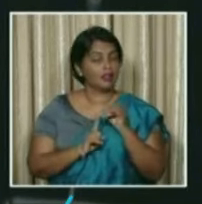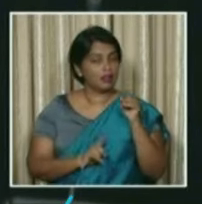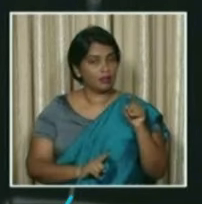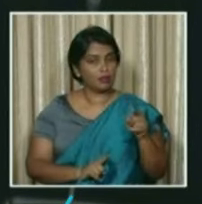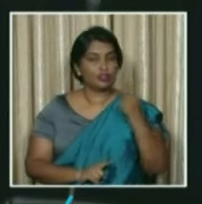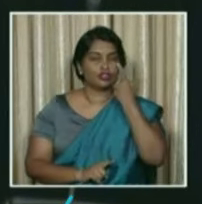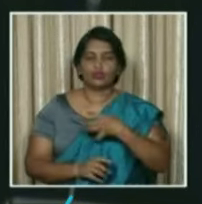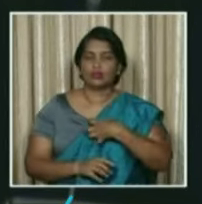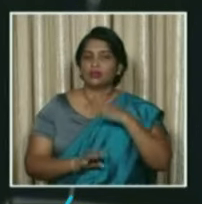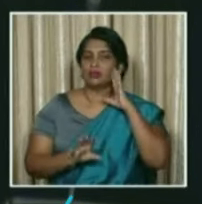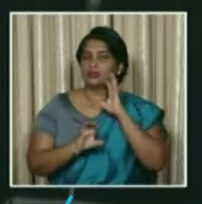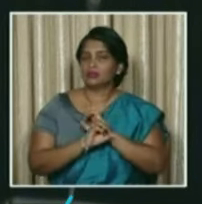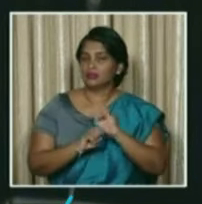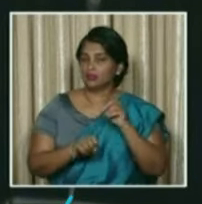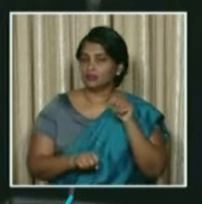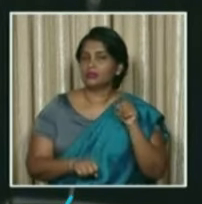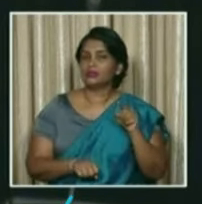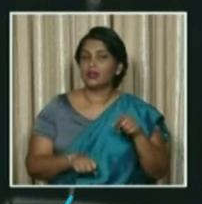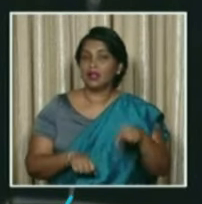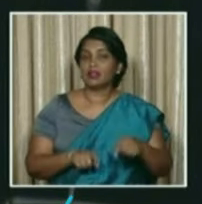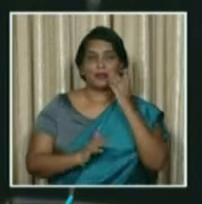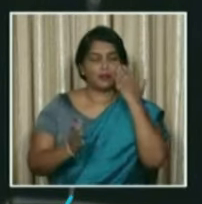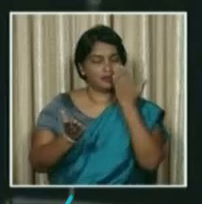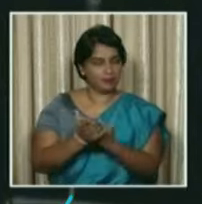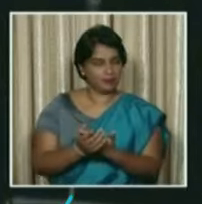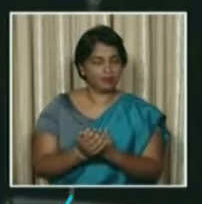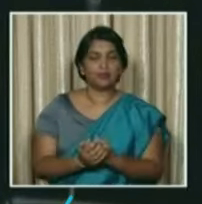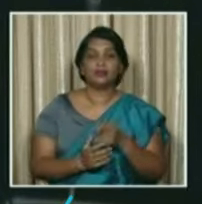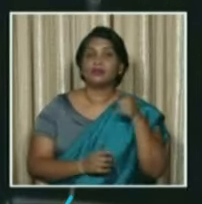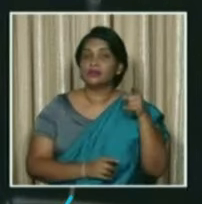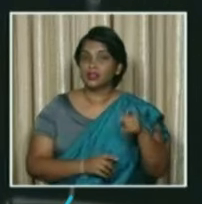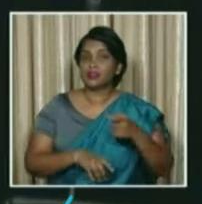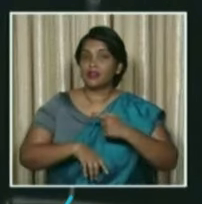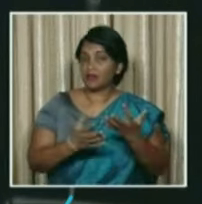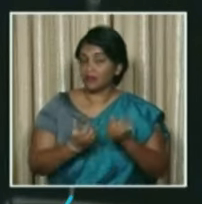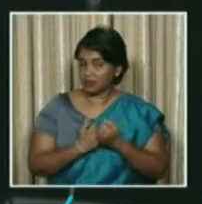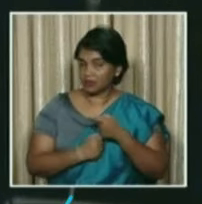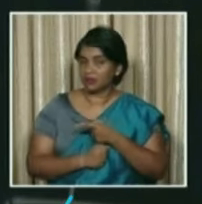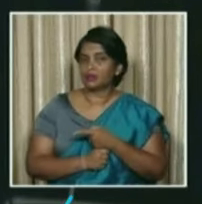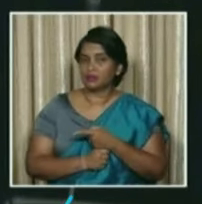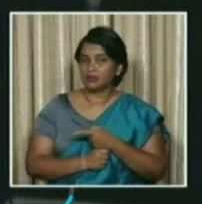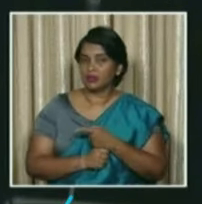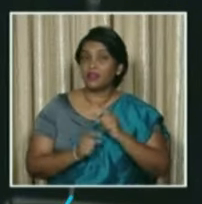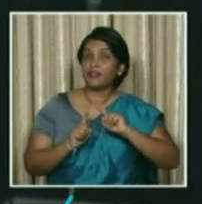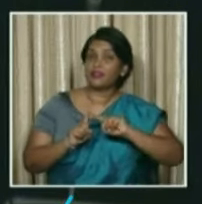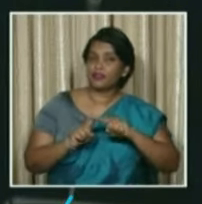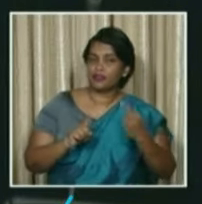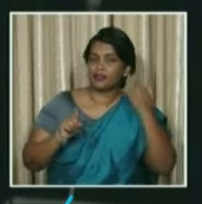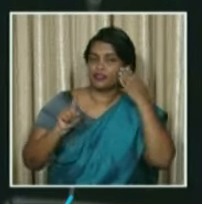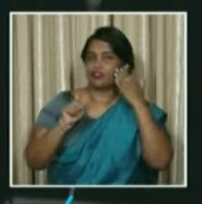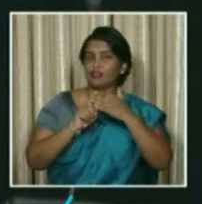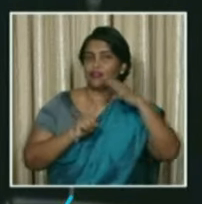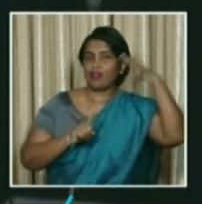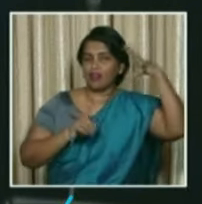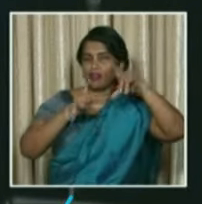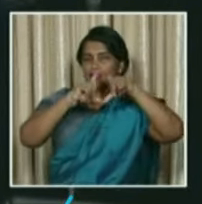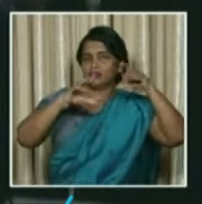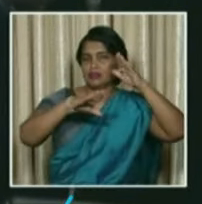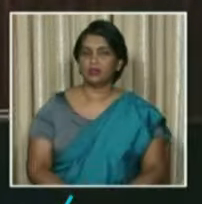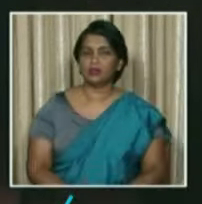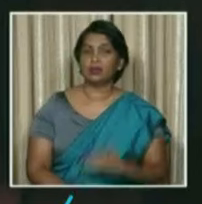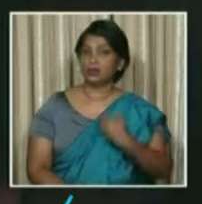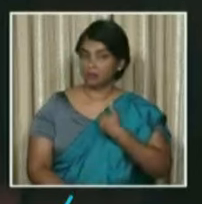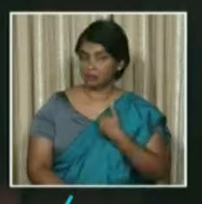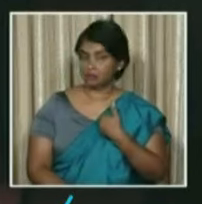ශෝක ප්‍රකාශය අද සභාවට ගේන වෙලාව. මෙතුමා වෙලාව අරගත්තේ වෙනත් ෆ්ලෝටින් සෝලා ව්‍යාපෘතියක් ගැන සභාව දැනුවත්